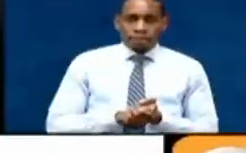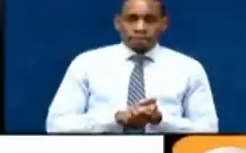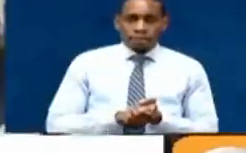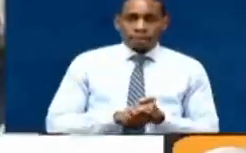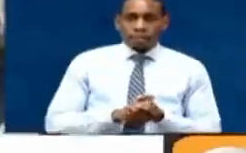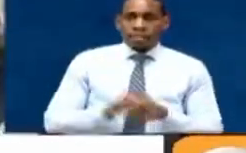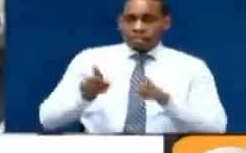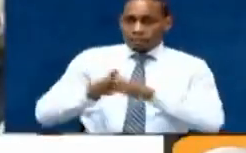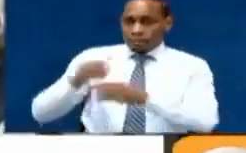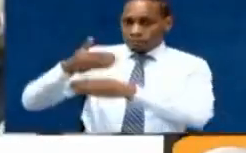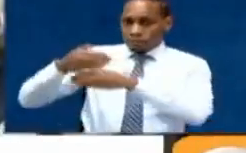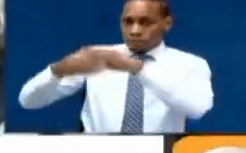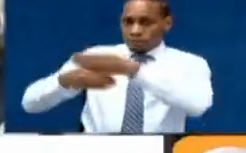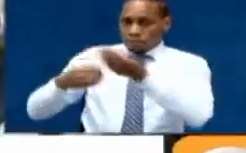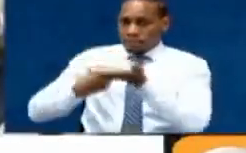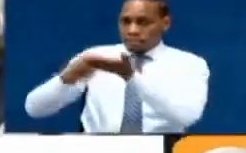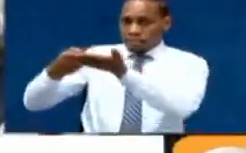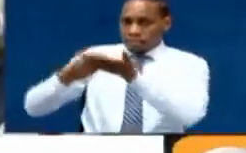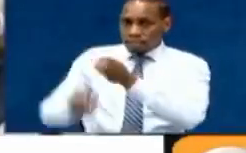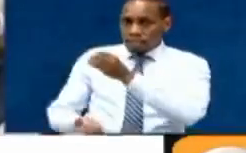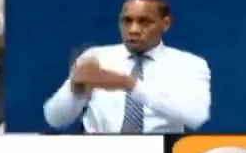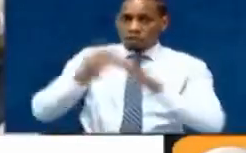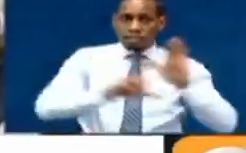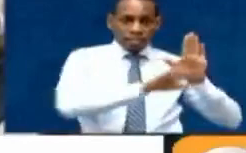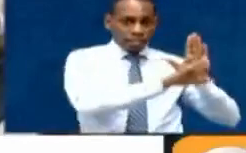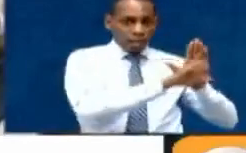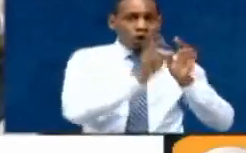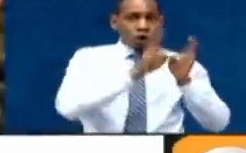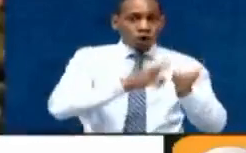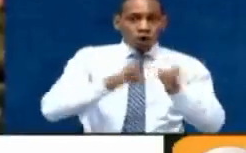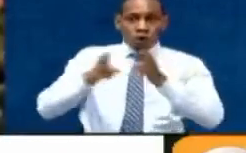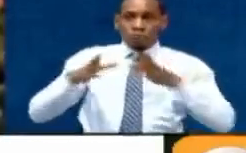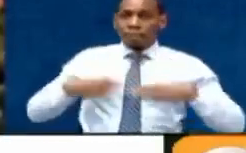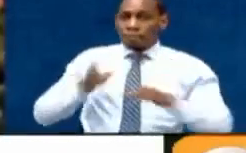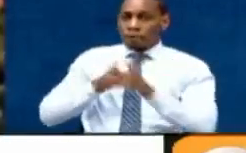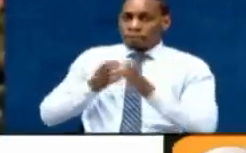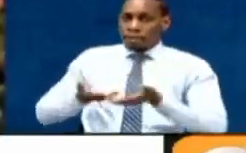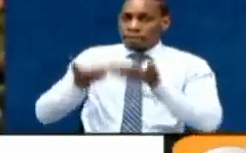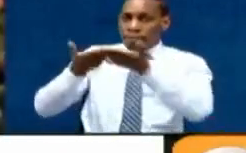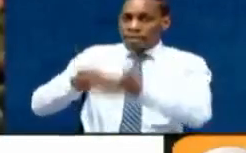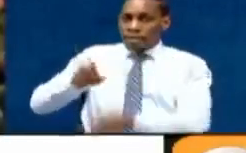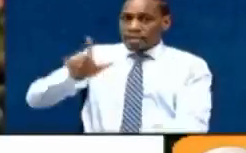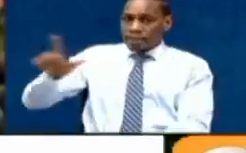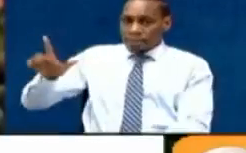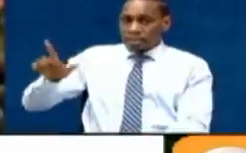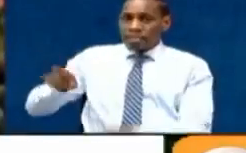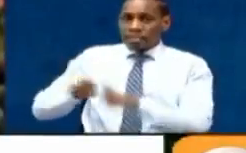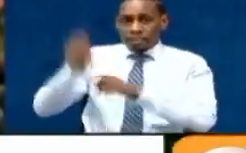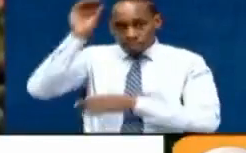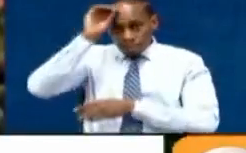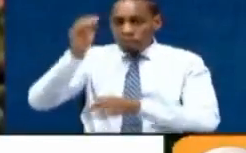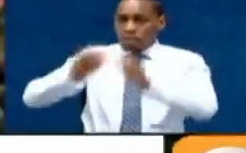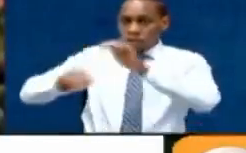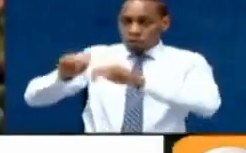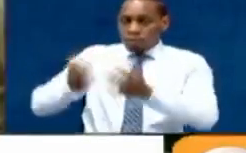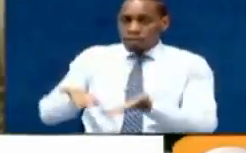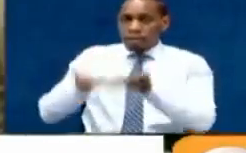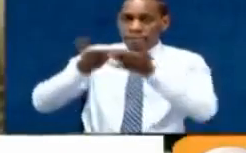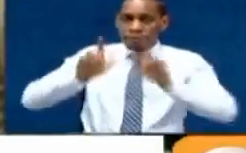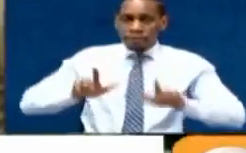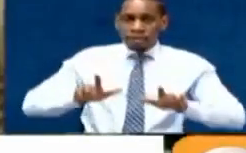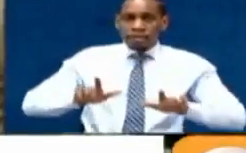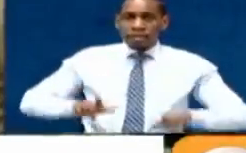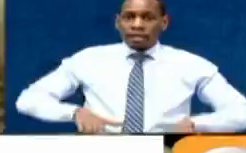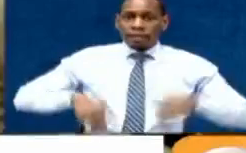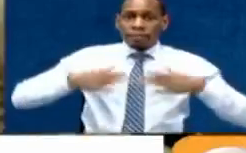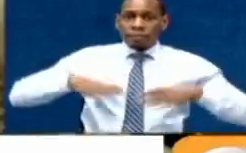Hili ni jumba la mijadala ya kutunga sheria. Kwa kawaida washirika huwasilisha hoja, miswada na maoni kuboresha maisha ya wenyeji